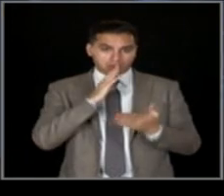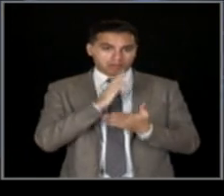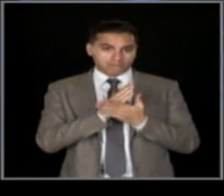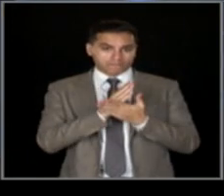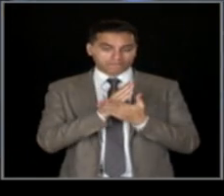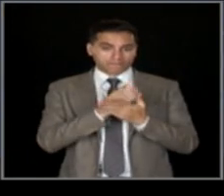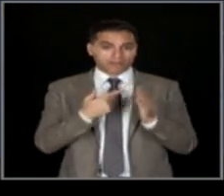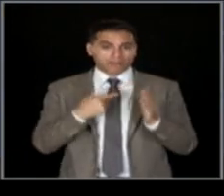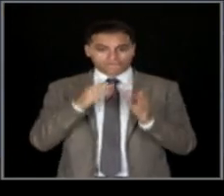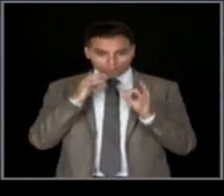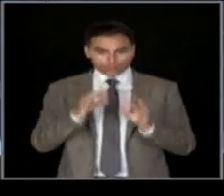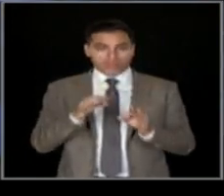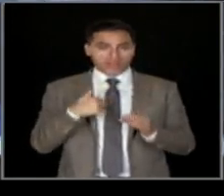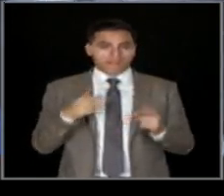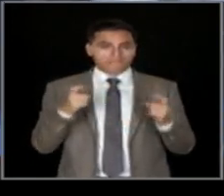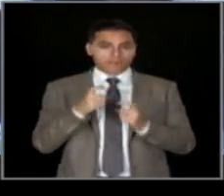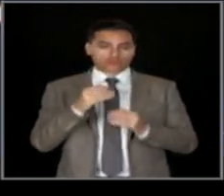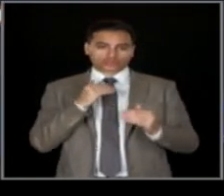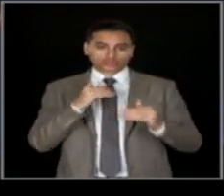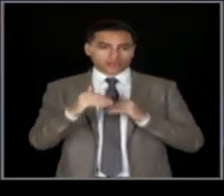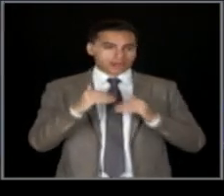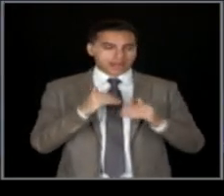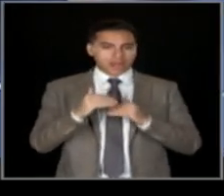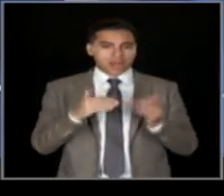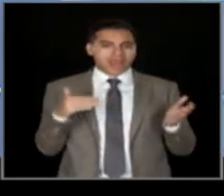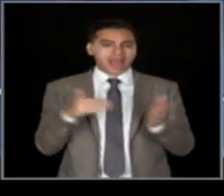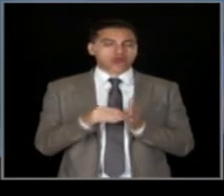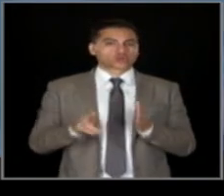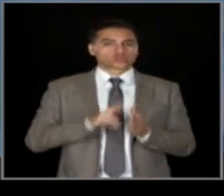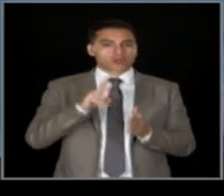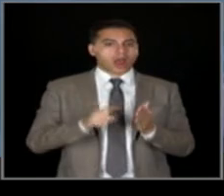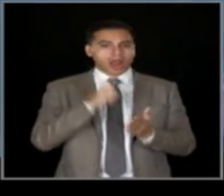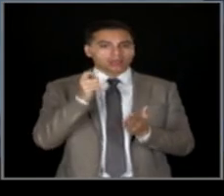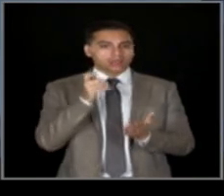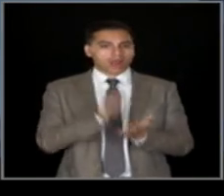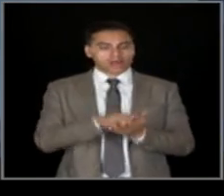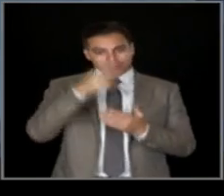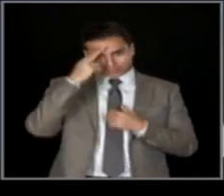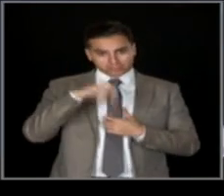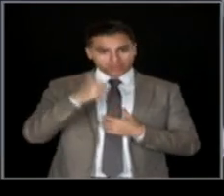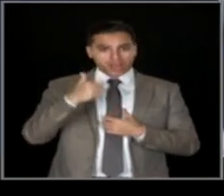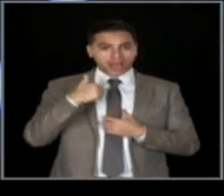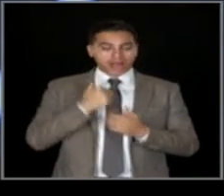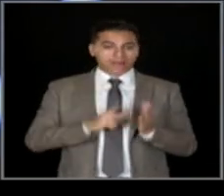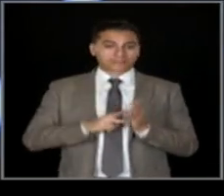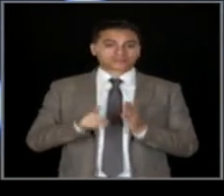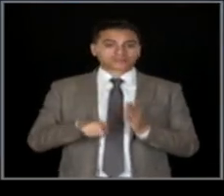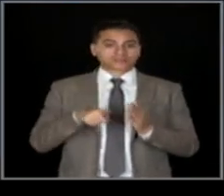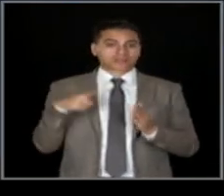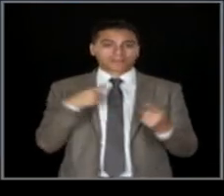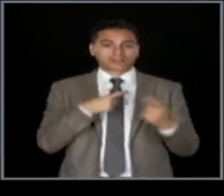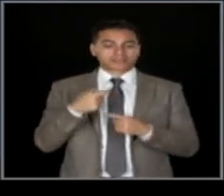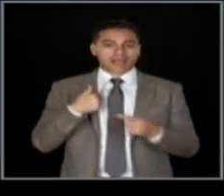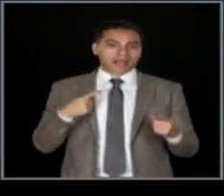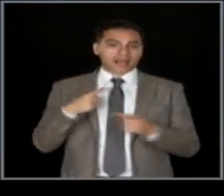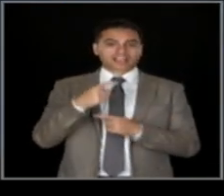احنا من الاول كنا متاكدين ان الماتش هيكون رايح جاي وهيخلص على اخر سؤال. لما نزلت ضربات جزاء كان عندي ثقه في نفسي وقدرت احرز اول هدف